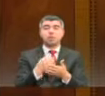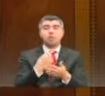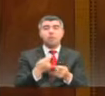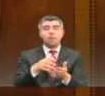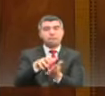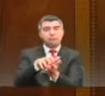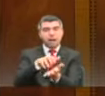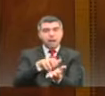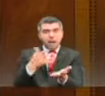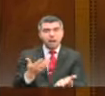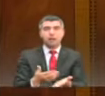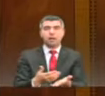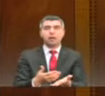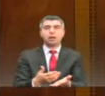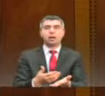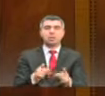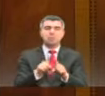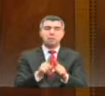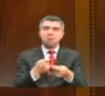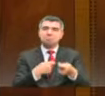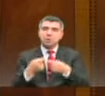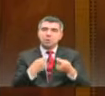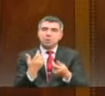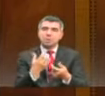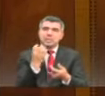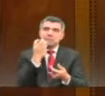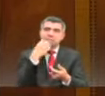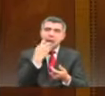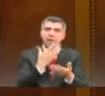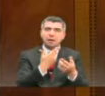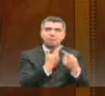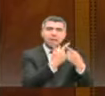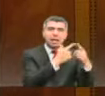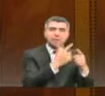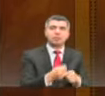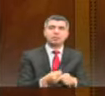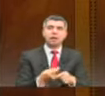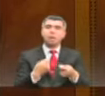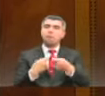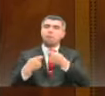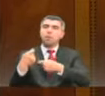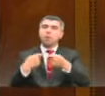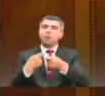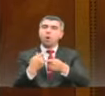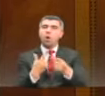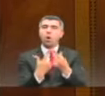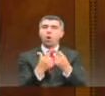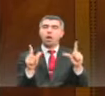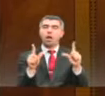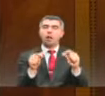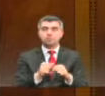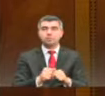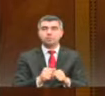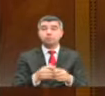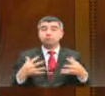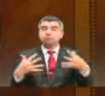منها والمنتجات الغذائية، تقييم مجموع اتفاقيات التبادل الحر القائمة وإشراك